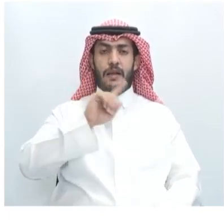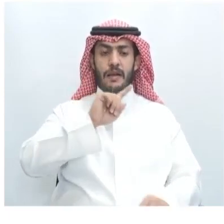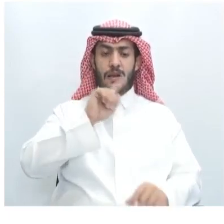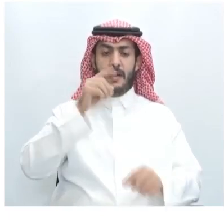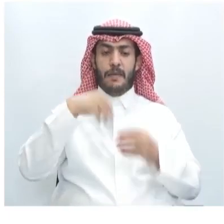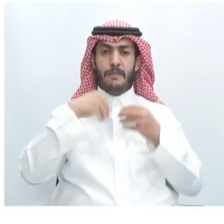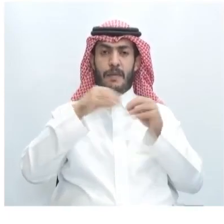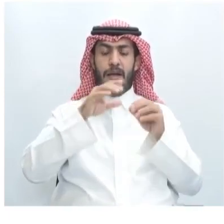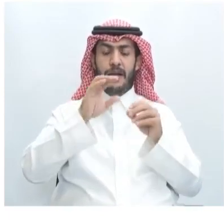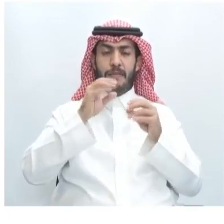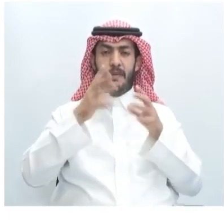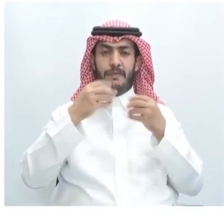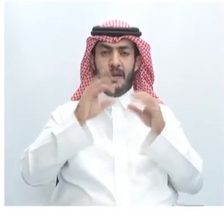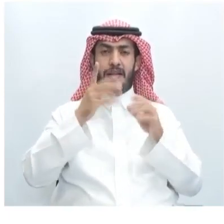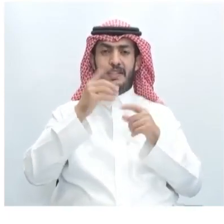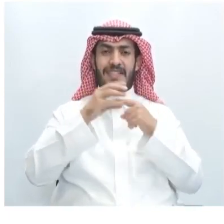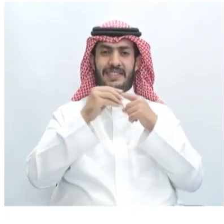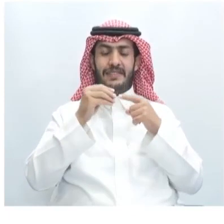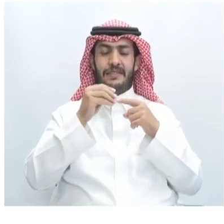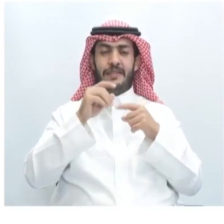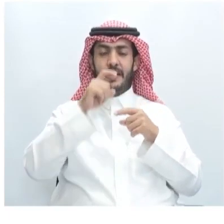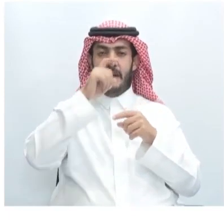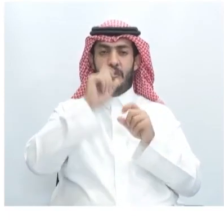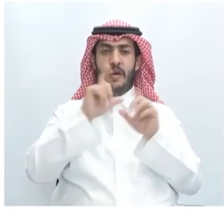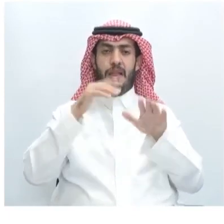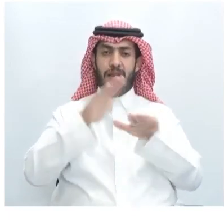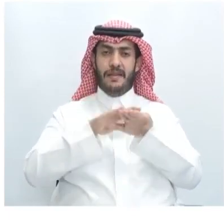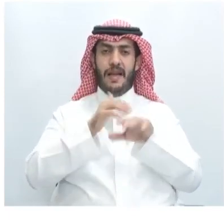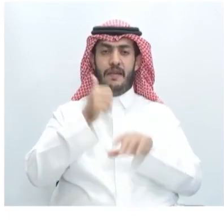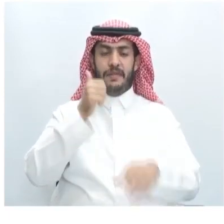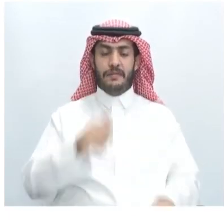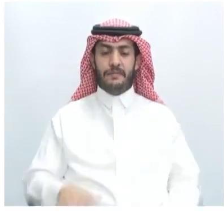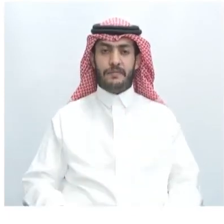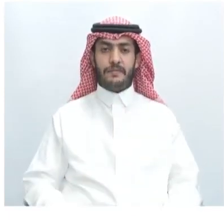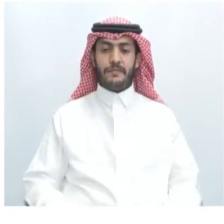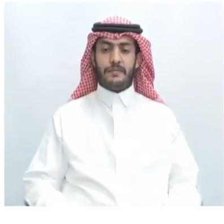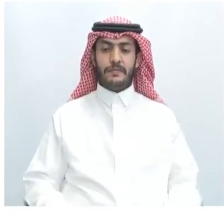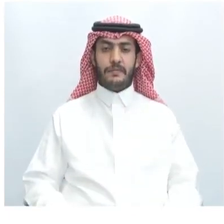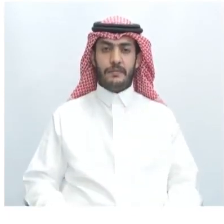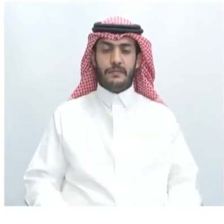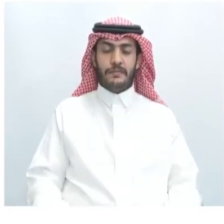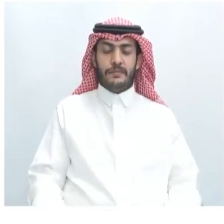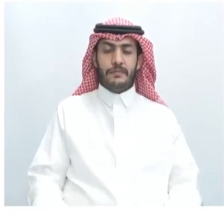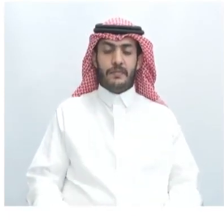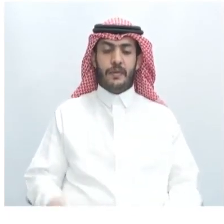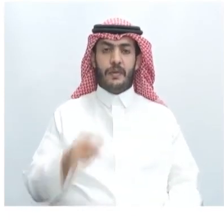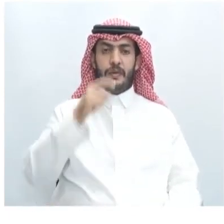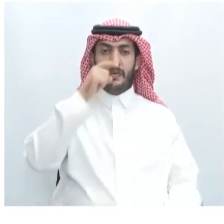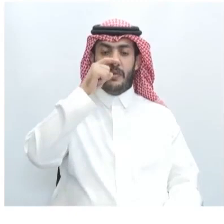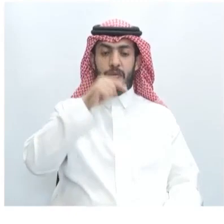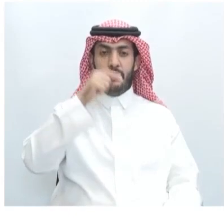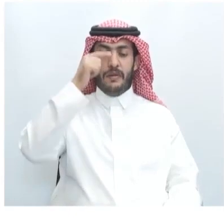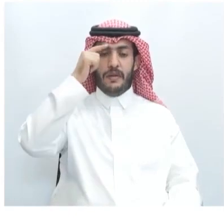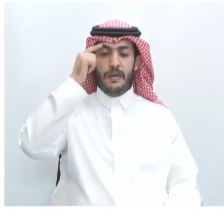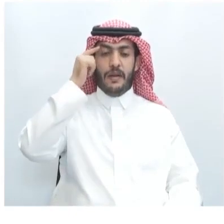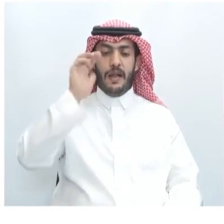مسلم باع من اخيه بيعا فيه عيب الا بينه له فاذا الواجب عليك ماذا في حال وجود